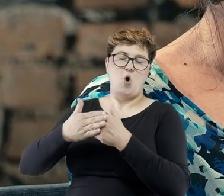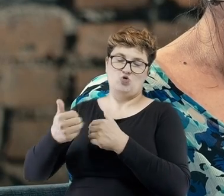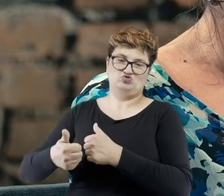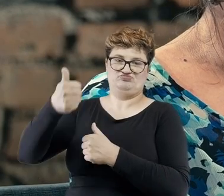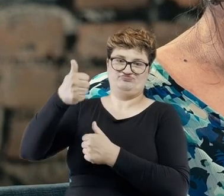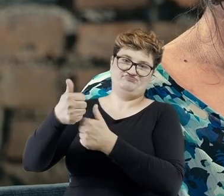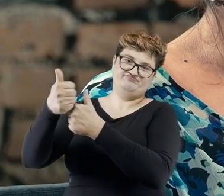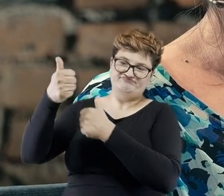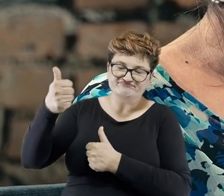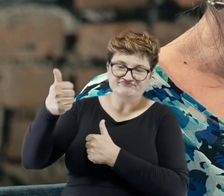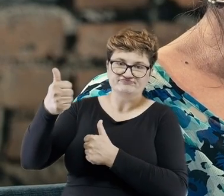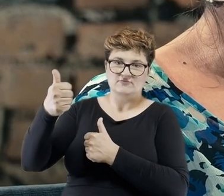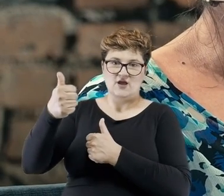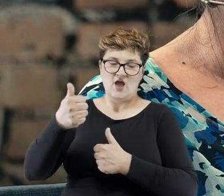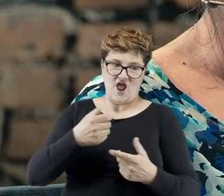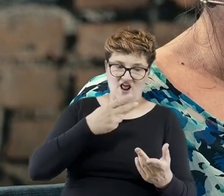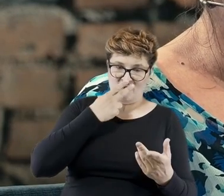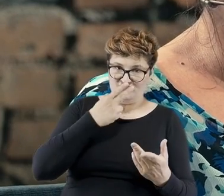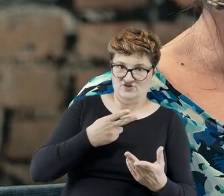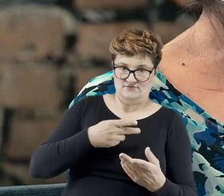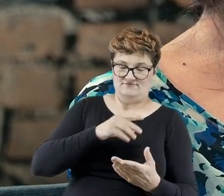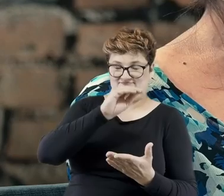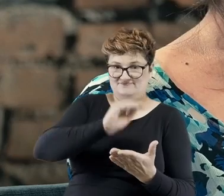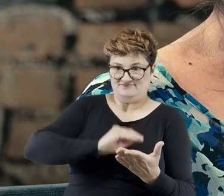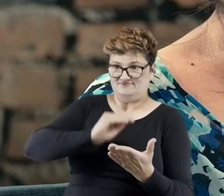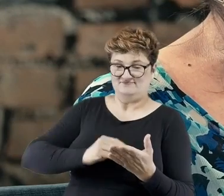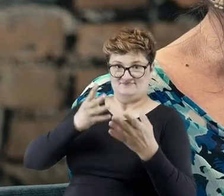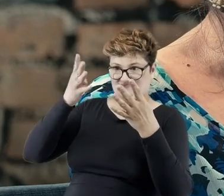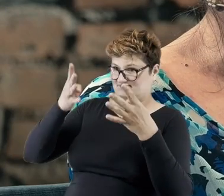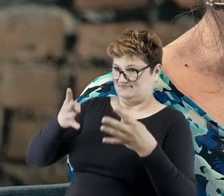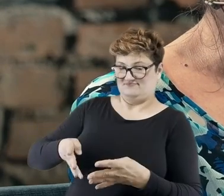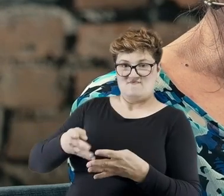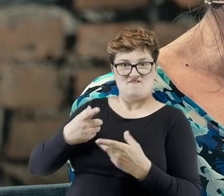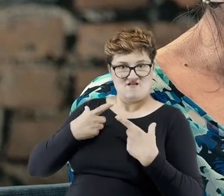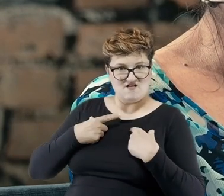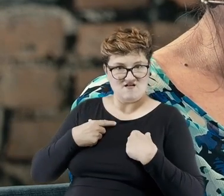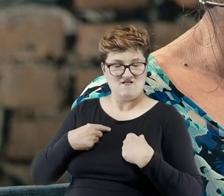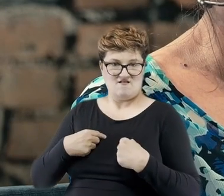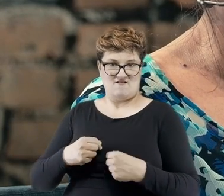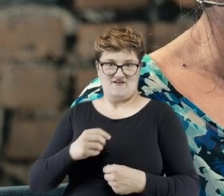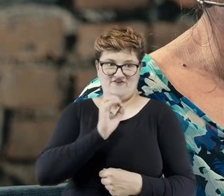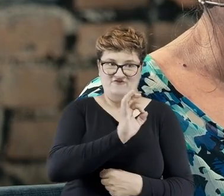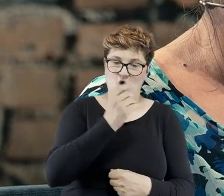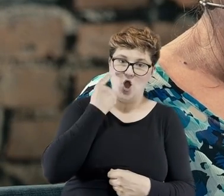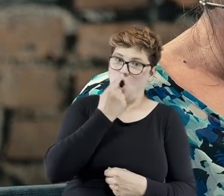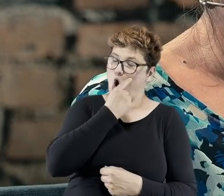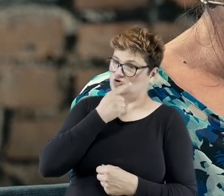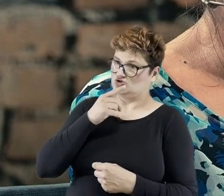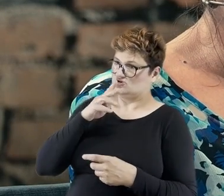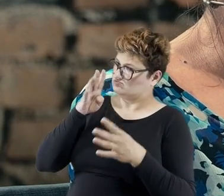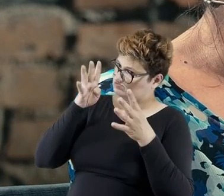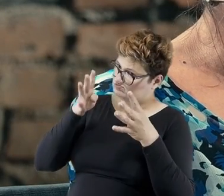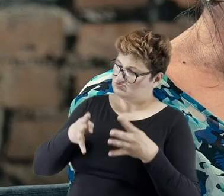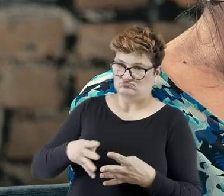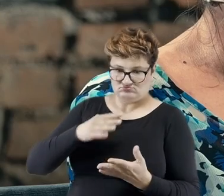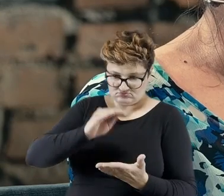męża. Oglądamy żywego człowieka oczami Stefanii, przepraszam, oczami Stanisławy Przybyszewskiej. I to jest